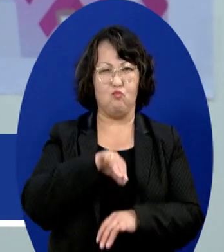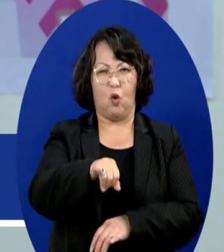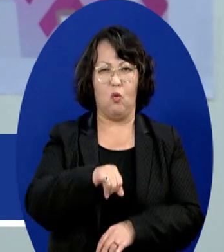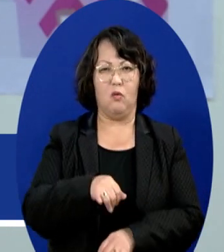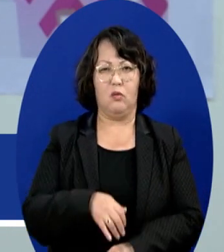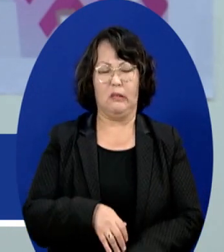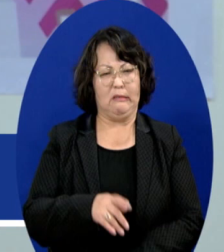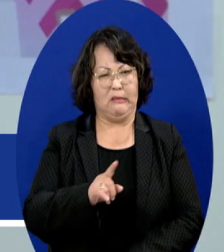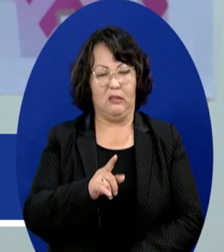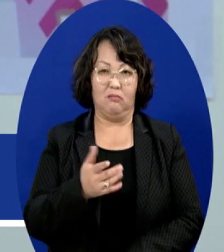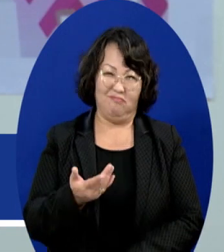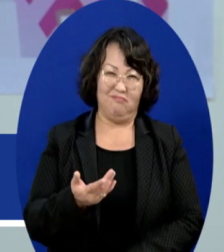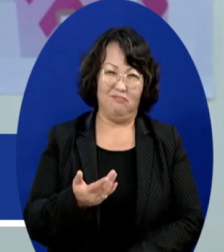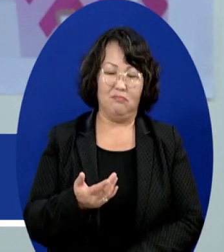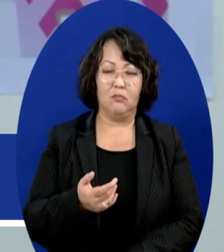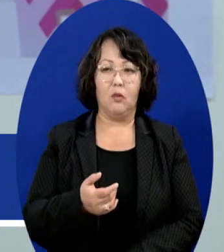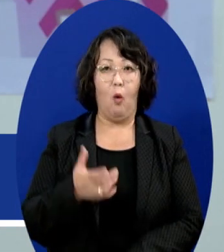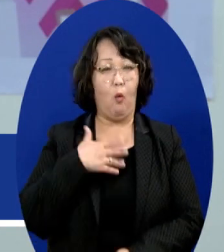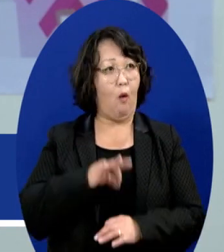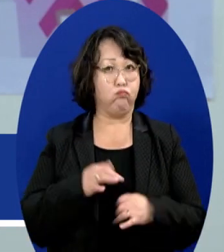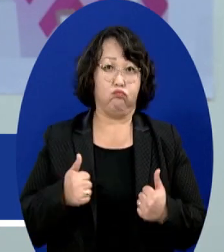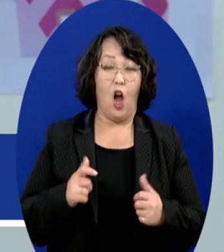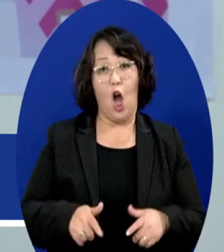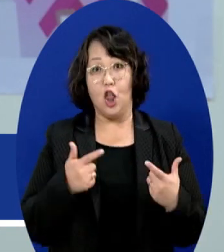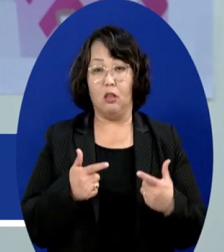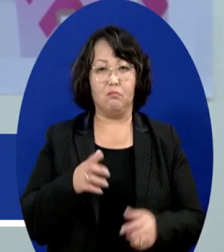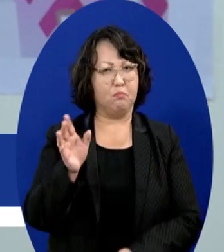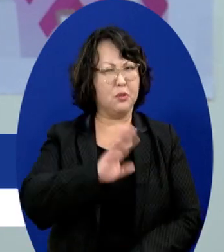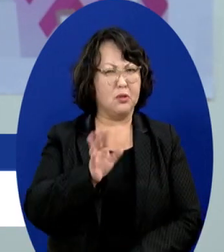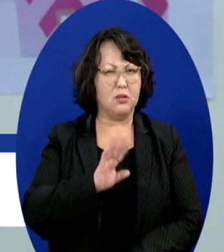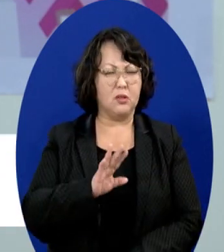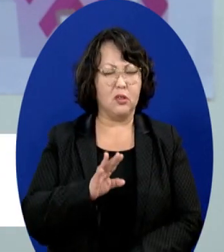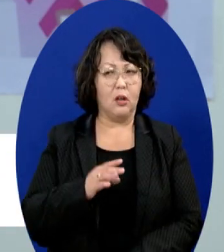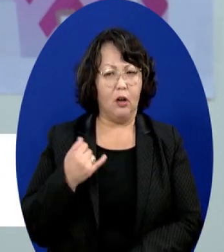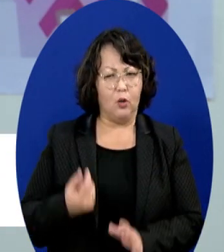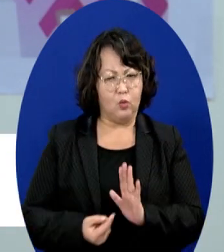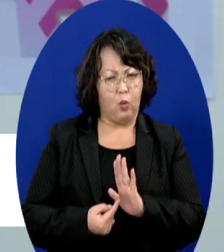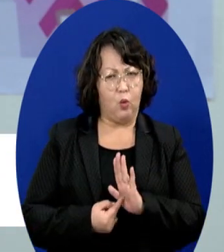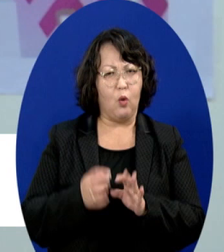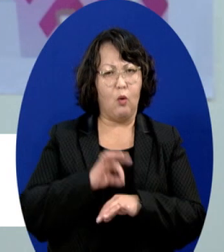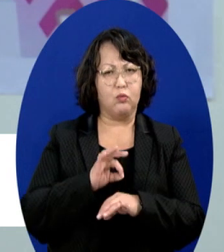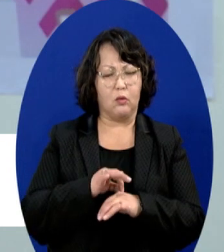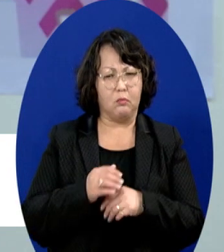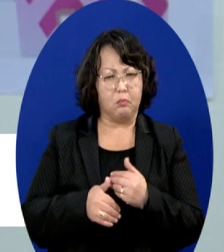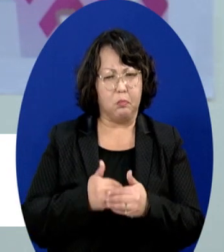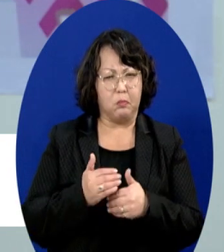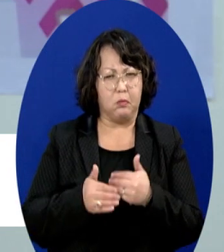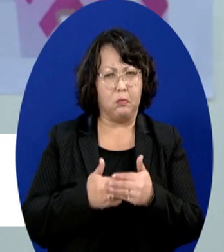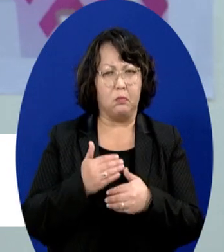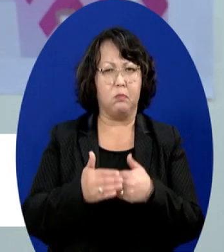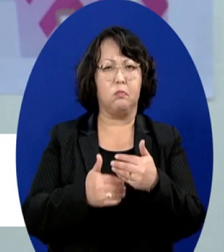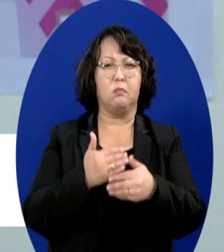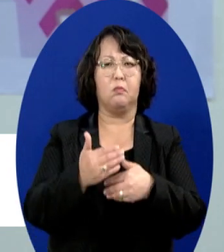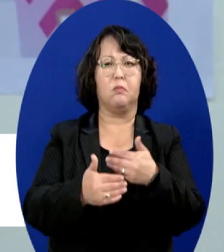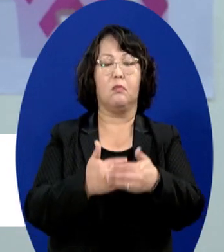гэж ойлгоод байдаг. Харин тэрний өмнөх хорт хавдар шилжих магадлалтай урдэл суур эмгэгүүдээр та өвдөж байсан байх. Тэр урт